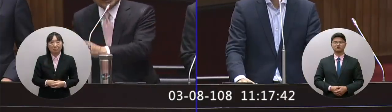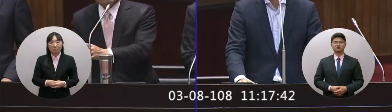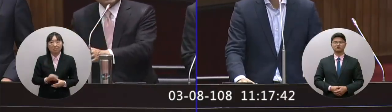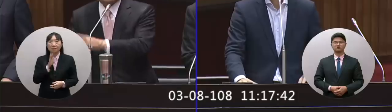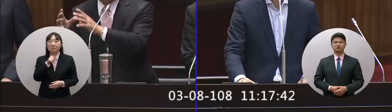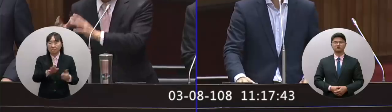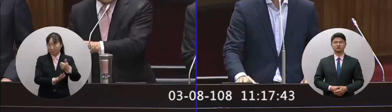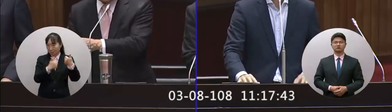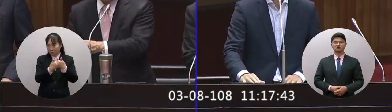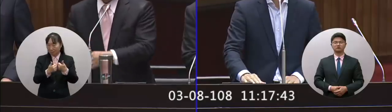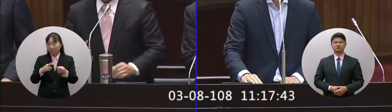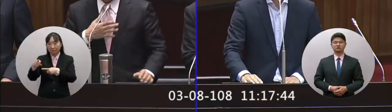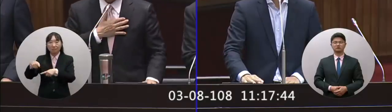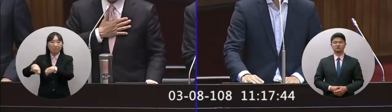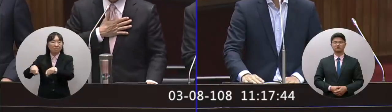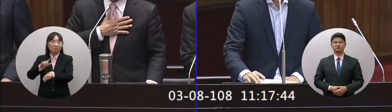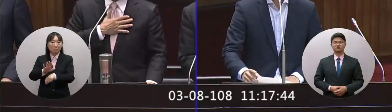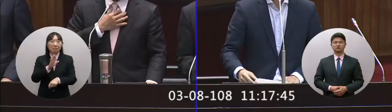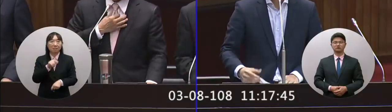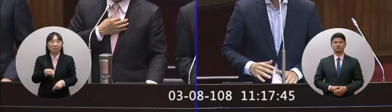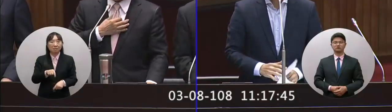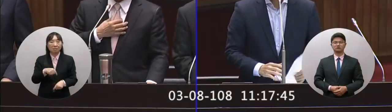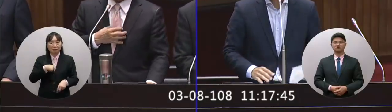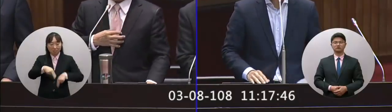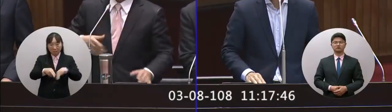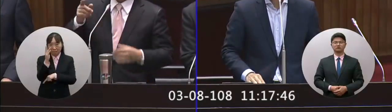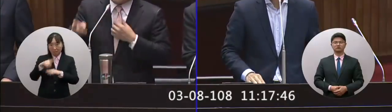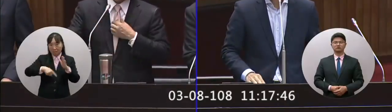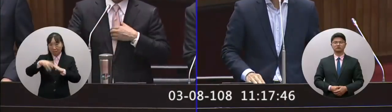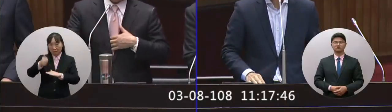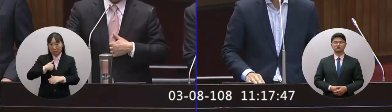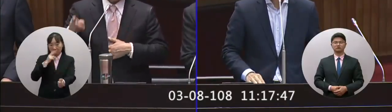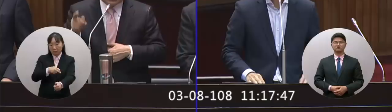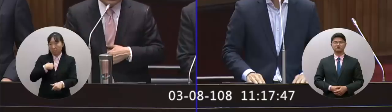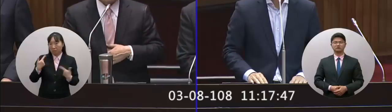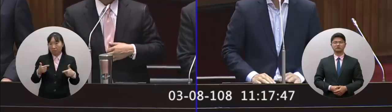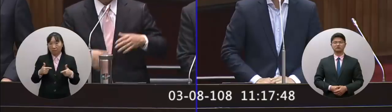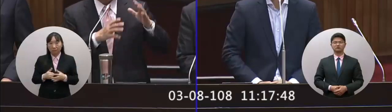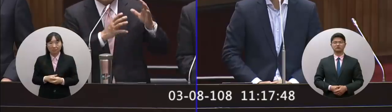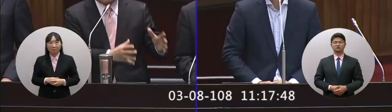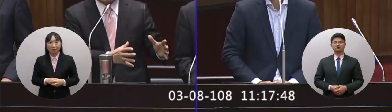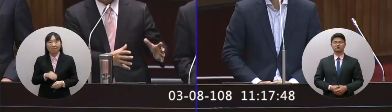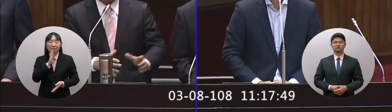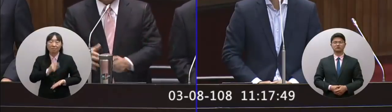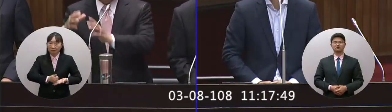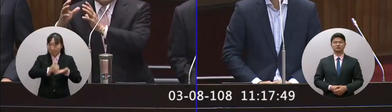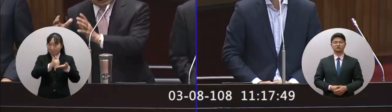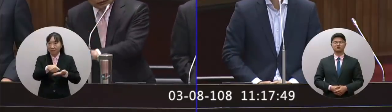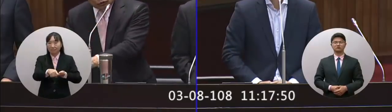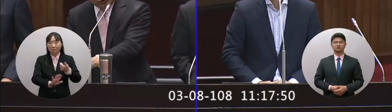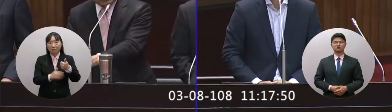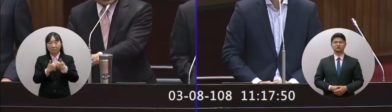是一个委员会跟一个机制，我不是用我行政院长身份命令他，而是尊重这个委员